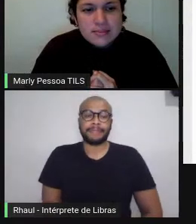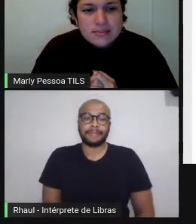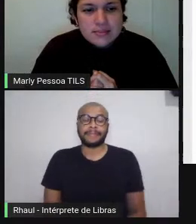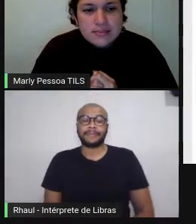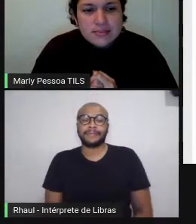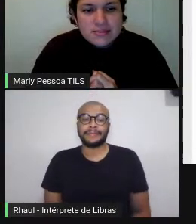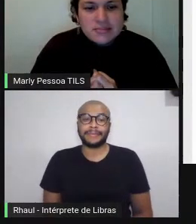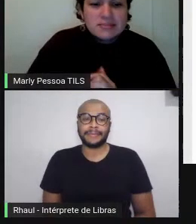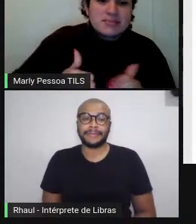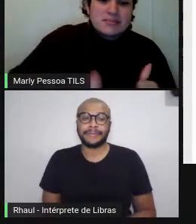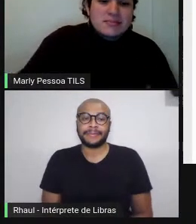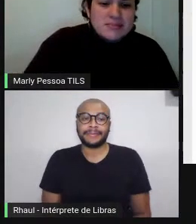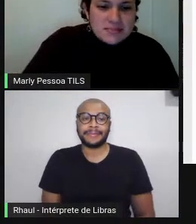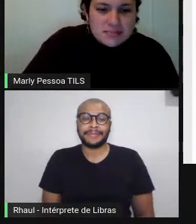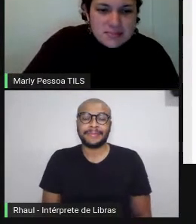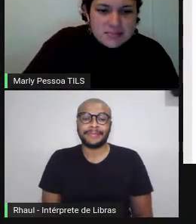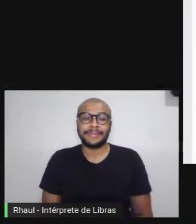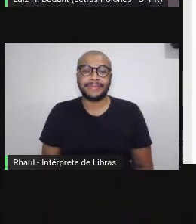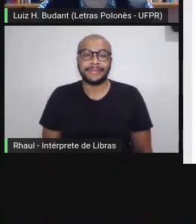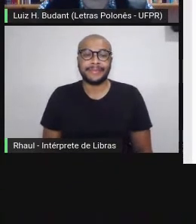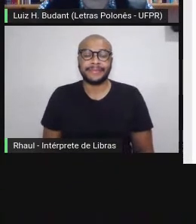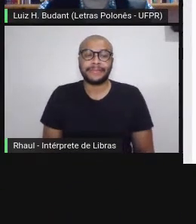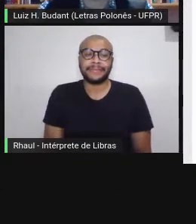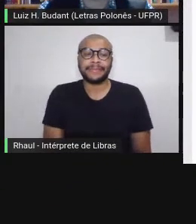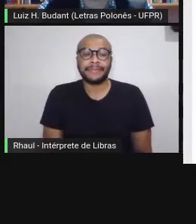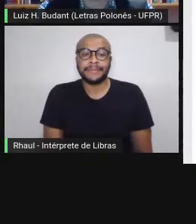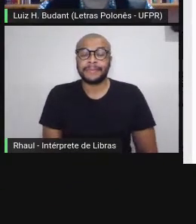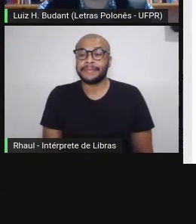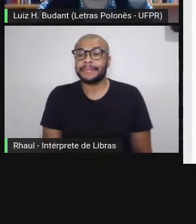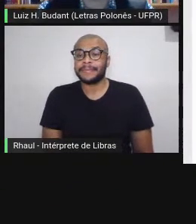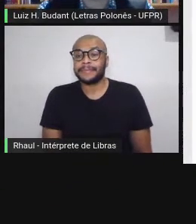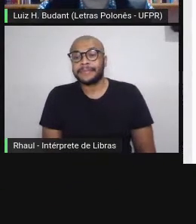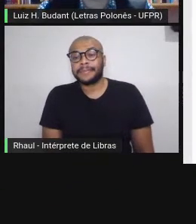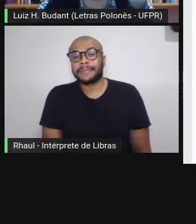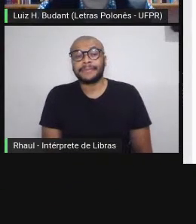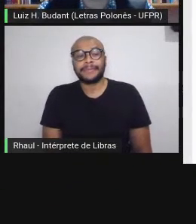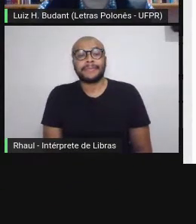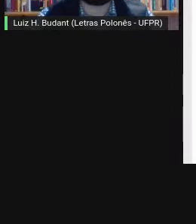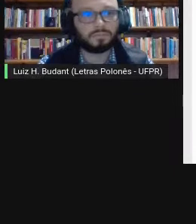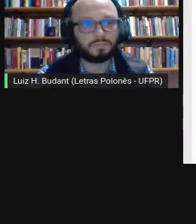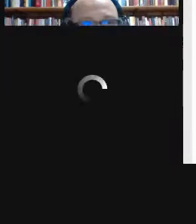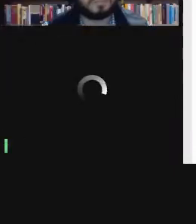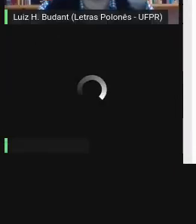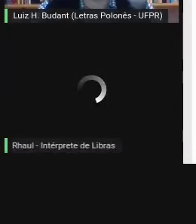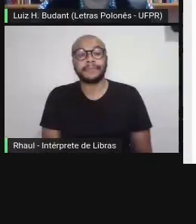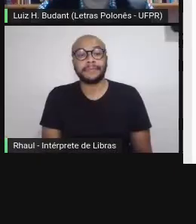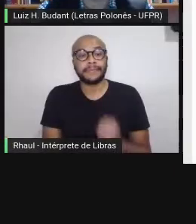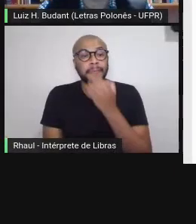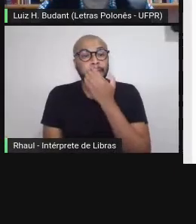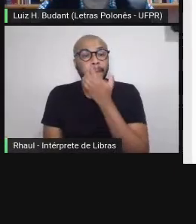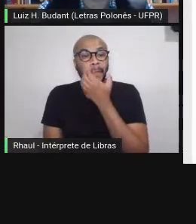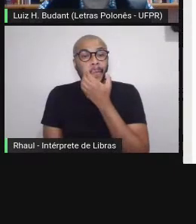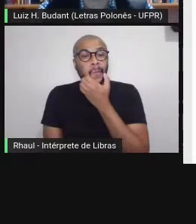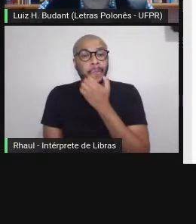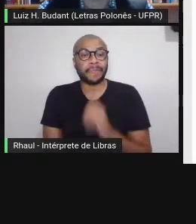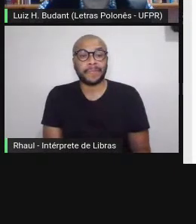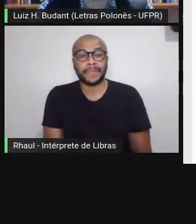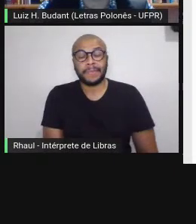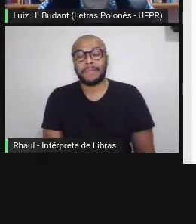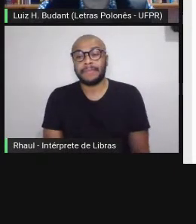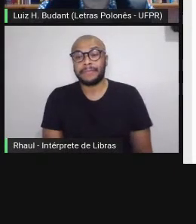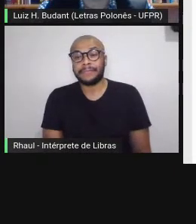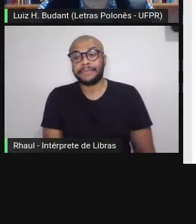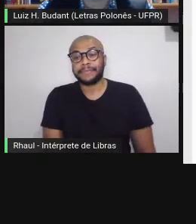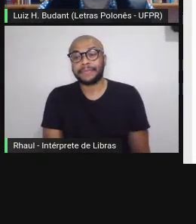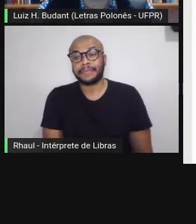do współczesności. Ranking najpopularniejszych imion nadawanych dziewczynkom i chłopcom, tu jest akurat z